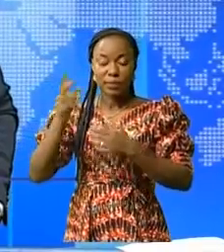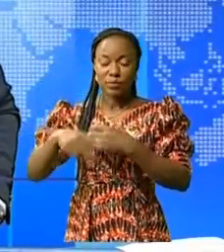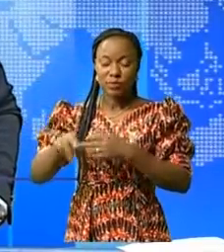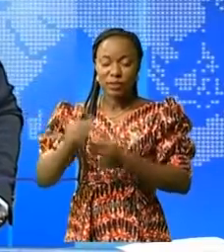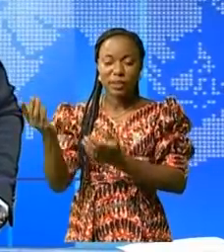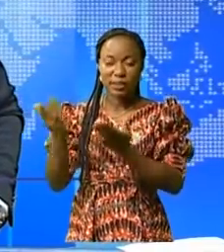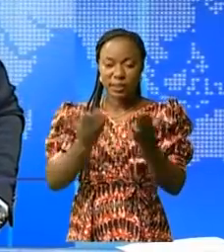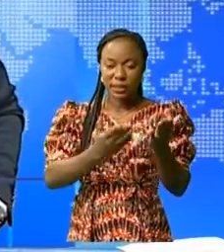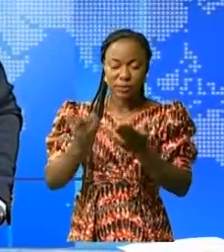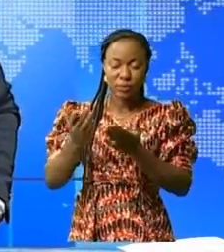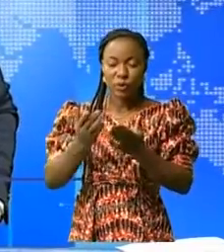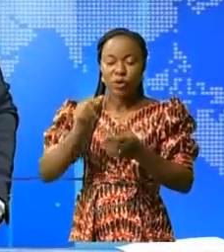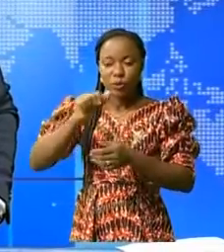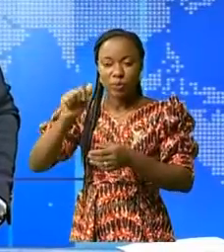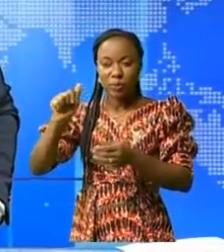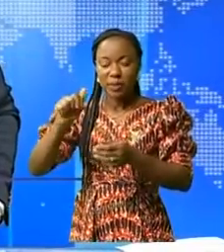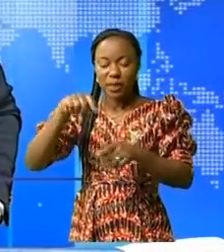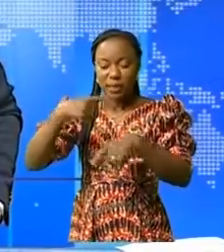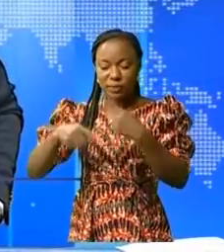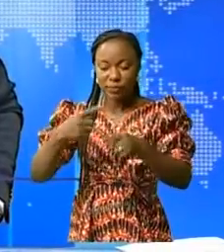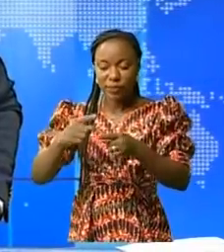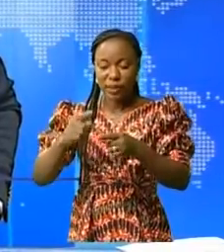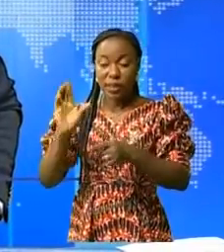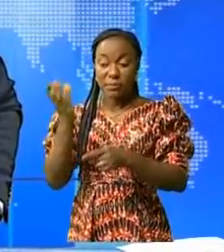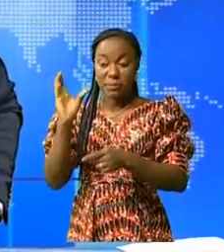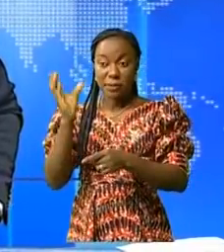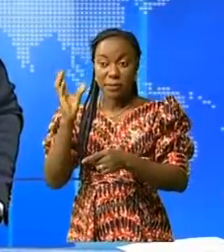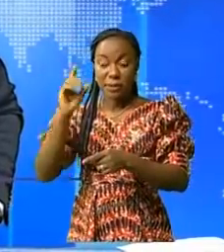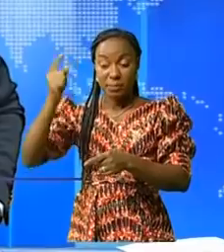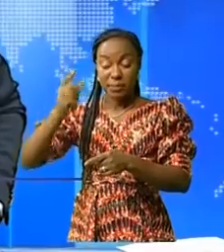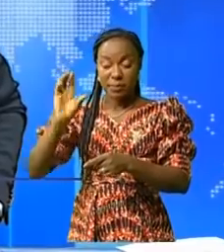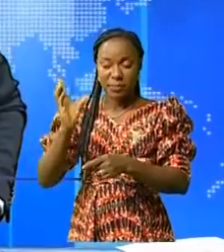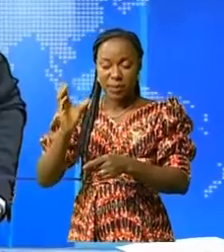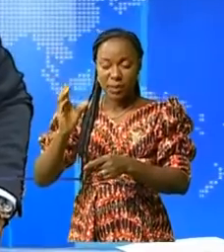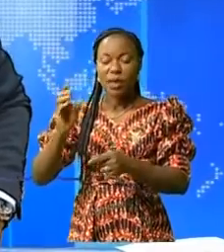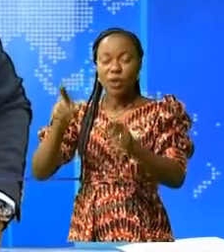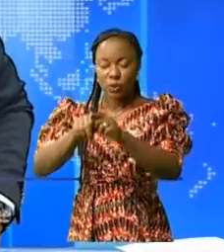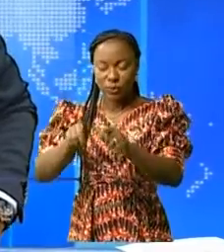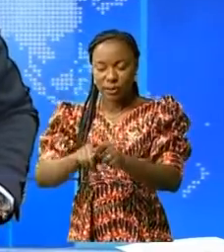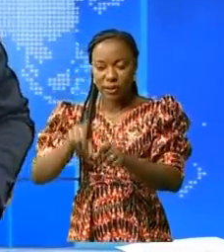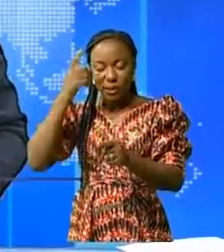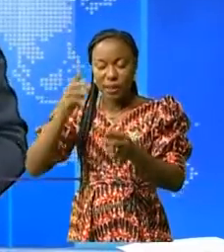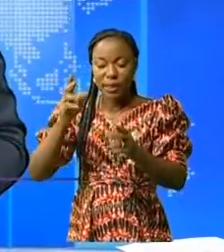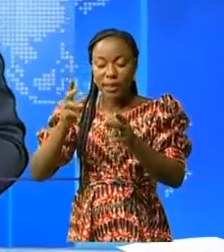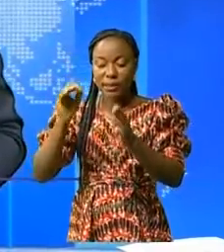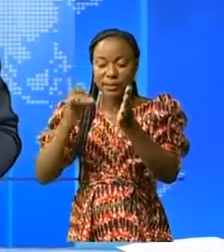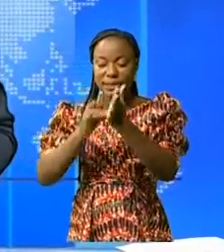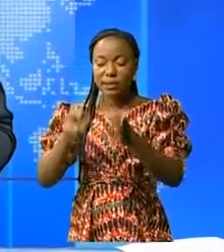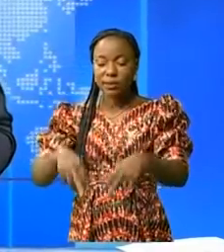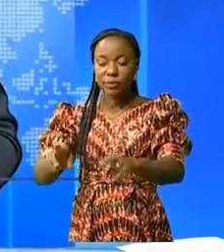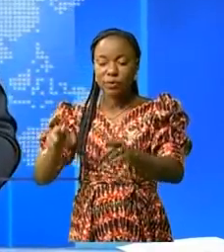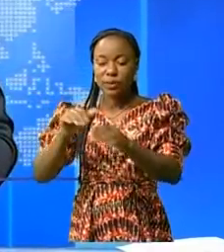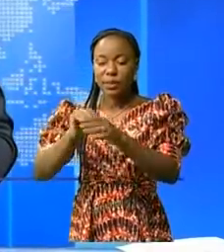procédé aujourd'hui à la pose de la première pierre de construction des parkings 7 est à la 7e rue nous sommes là dans la